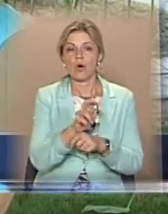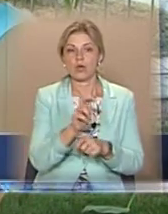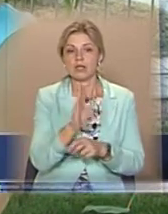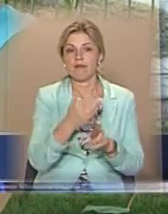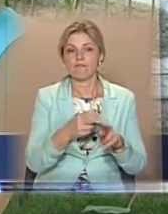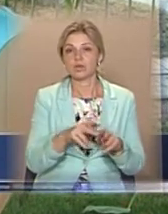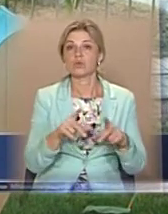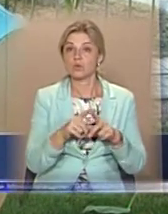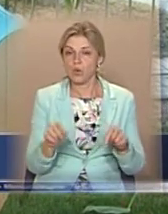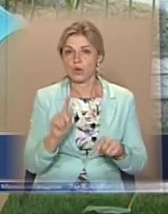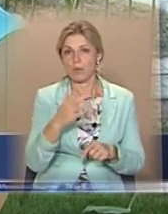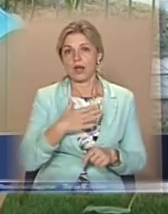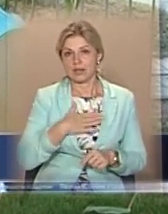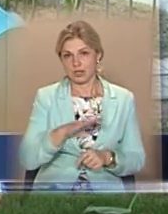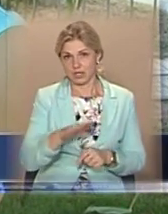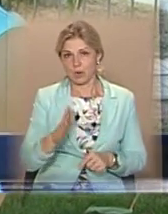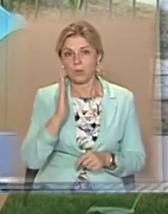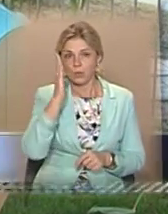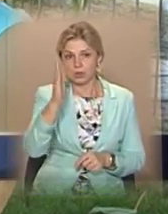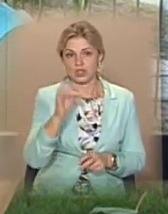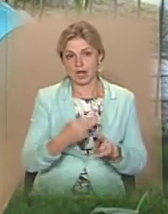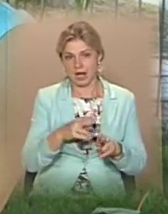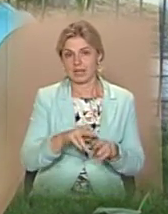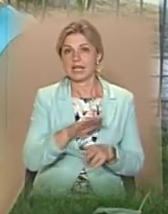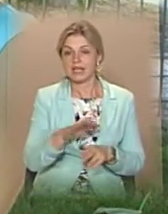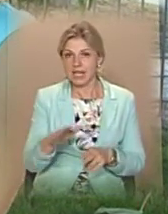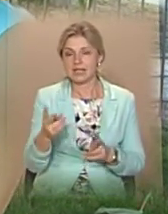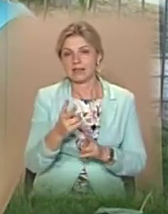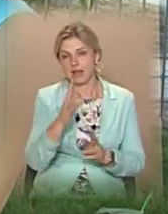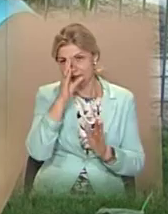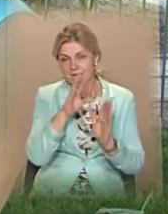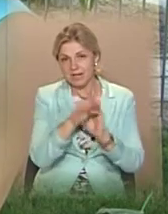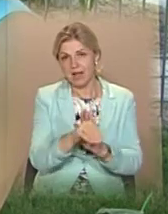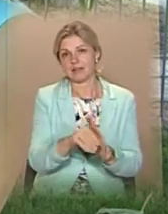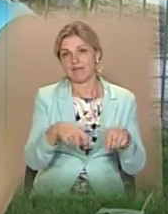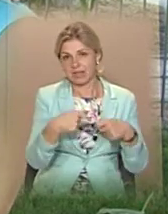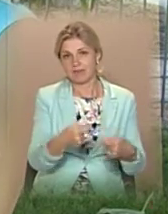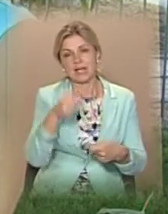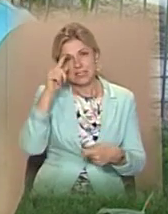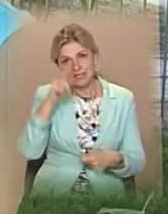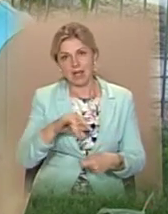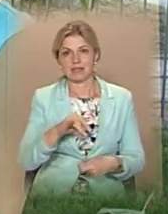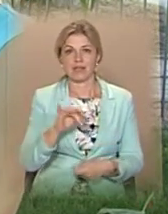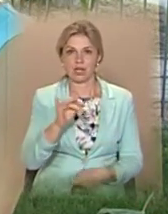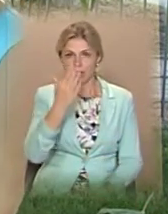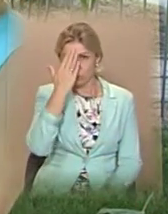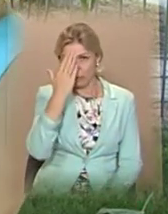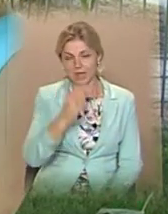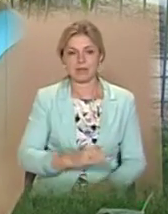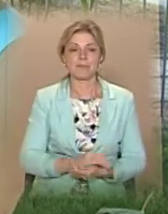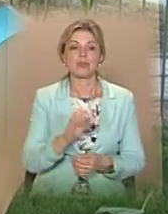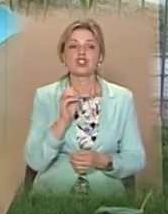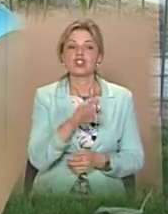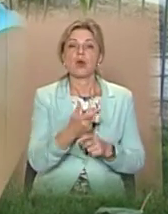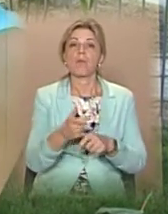что дети – это наше будущее, и в это будущее нужно вкладывать и знания, и умения. Чим